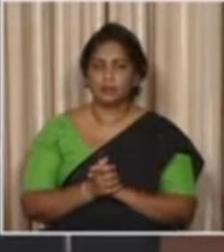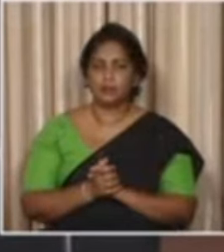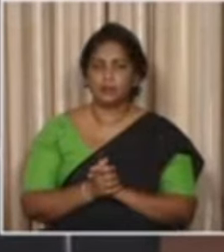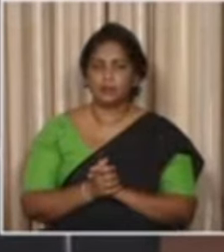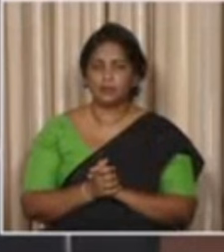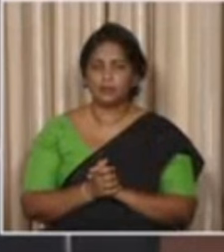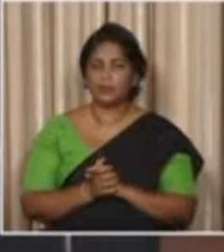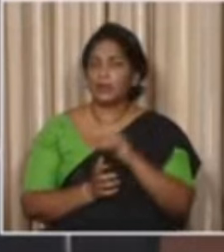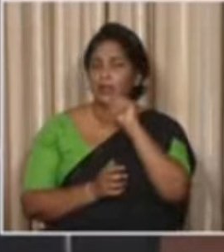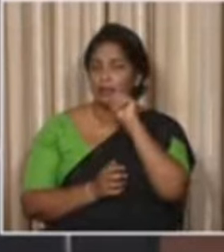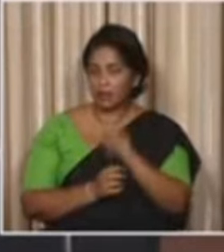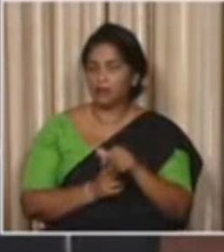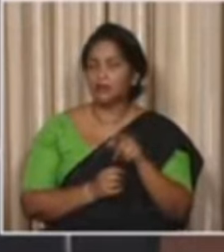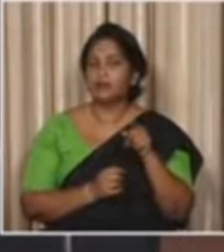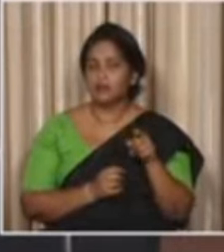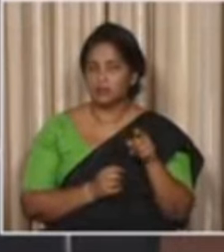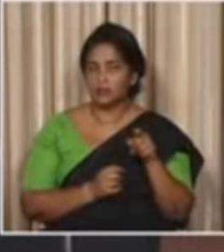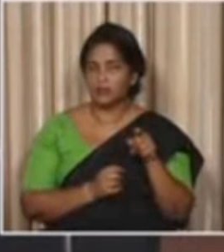ඇත්ත වශයෙන්ම